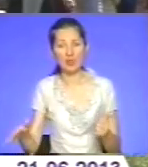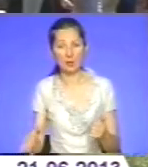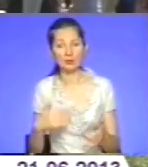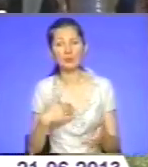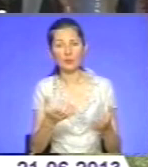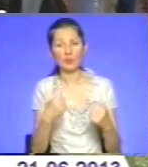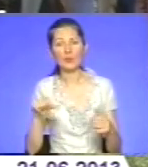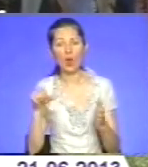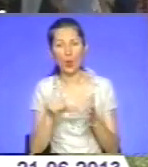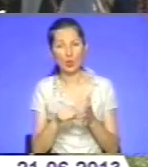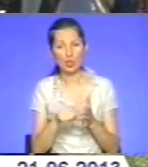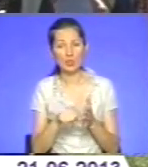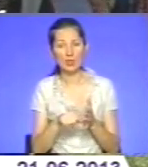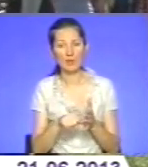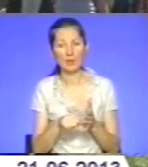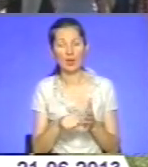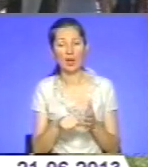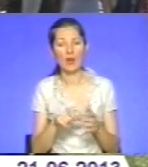брала участь в гольфі,